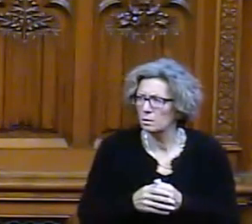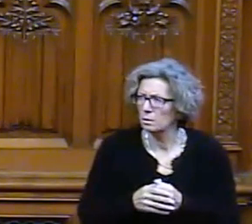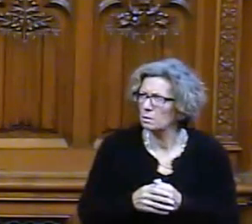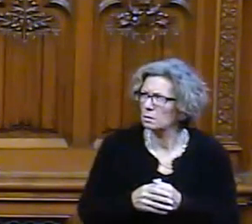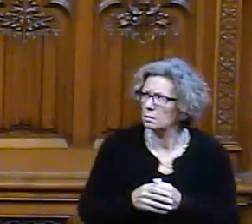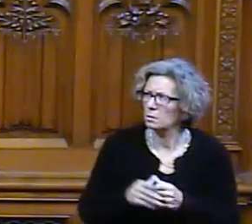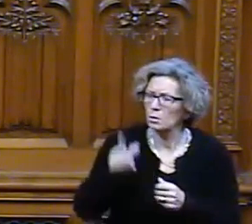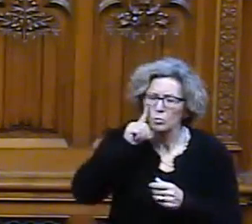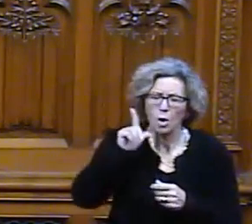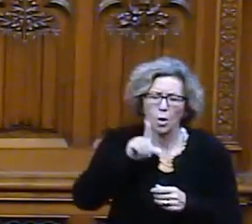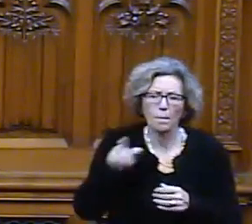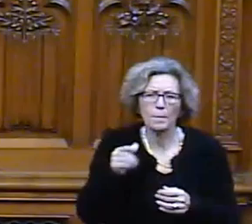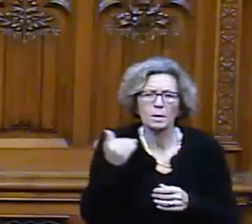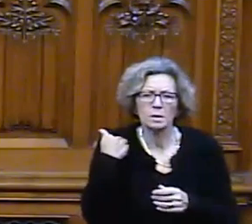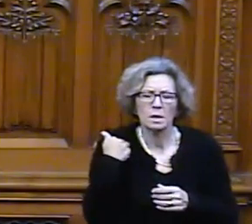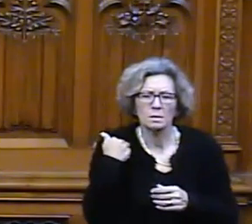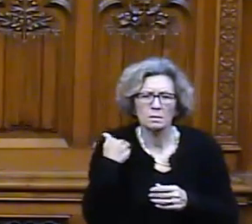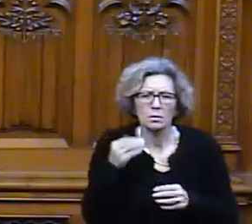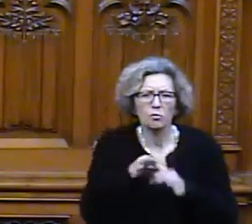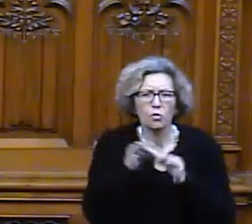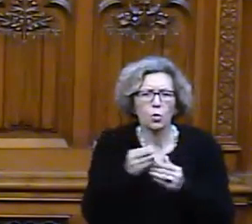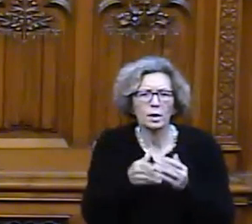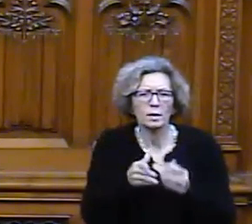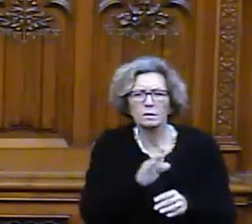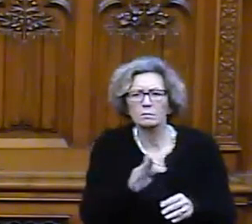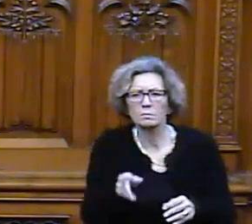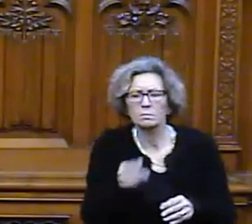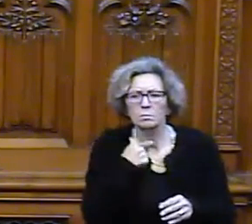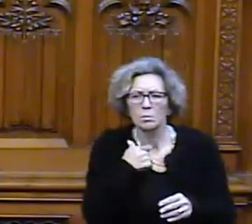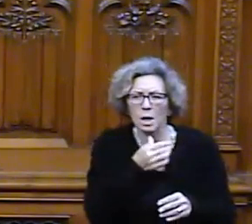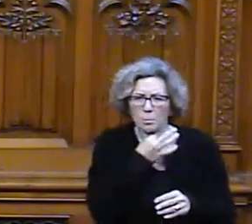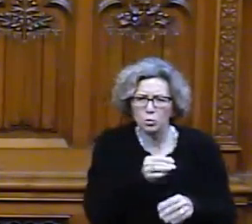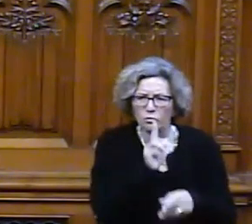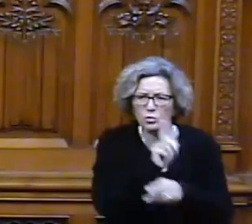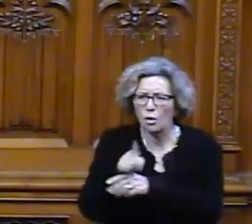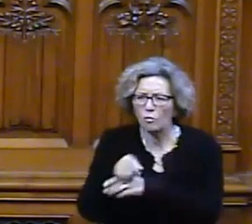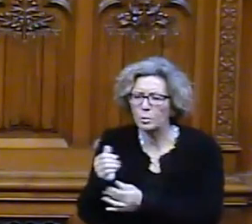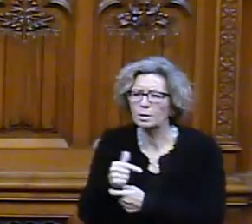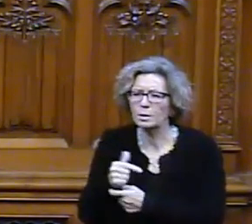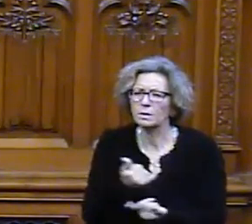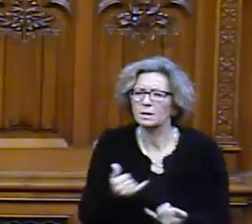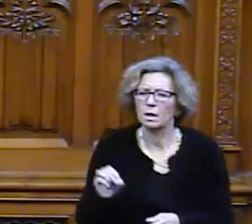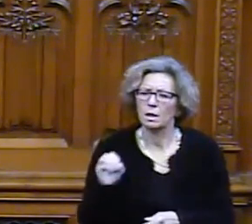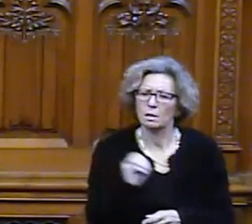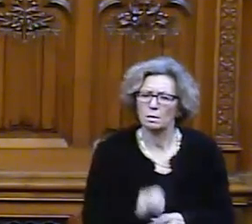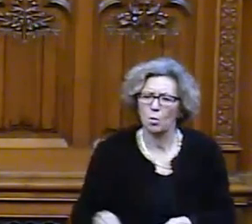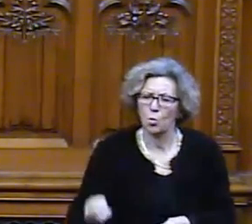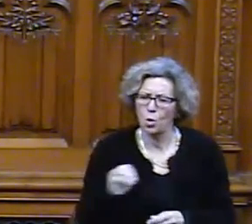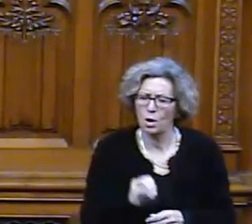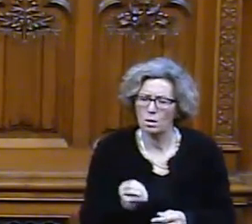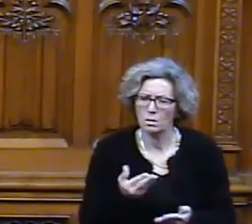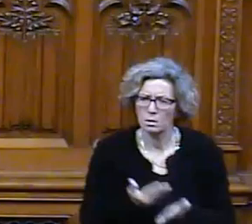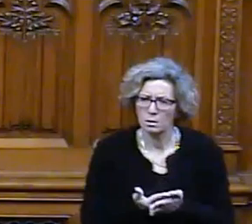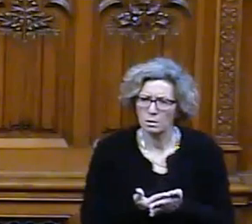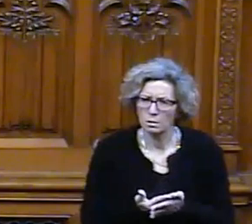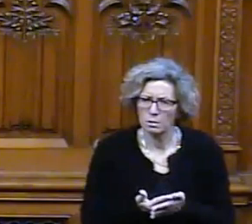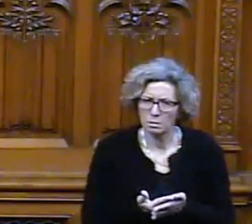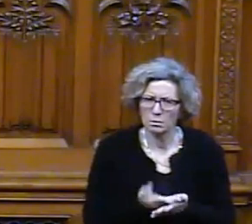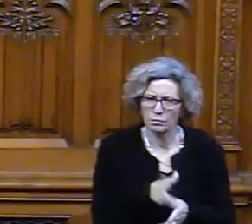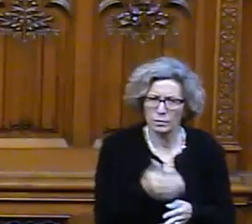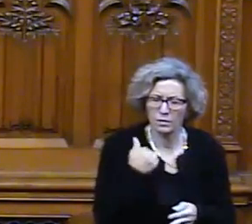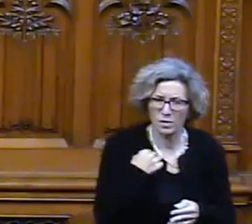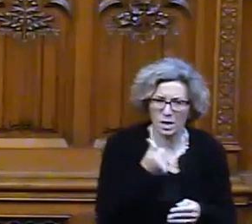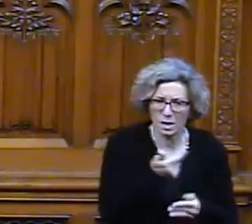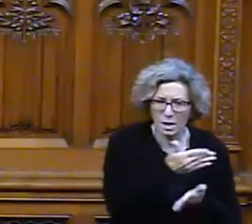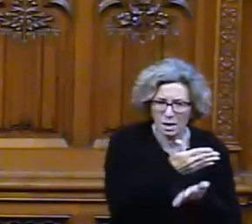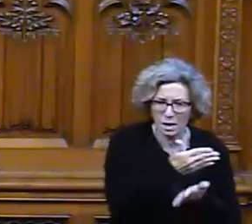Michael Häupl sagte am Wochenende im Kurier: Mein Bedürfnis am Beauftragten ist beinahe null. Auch hier wäre es Teil